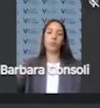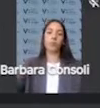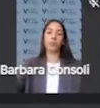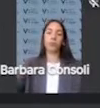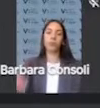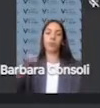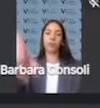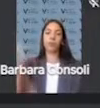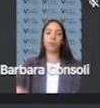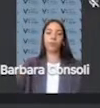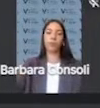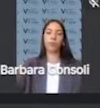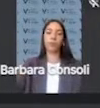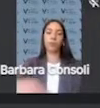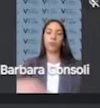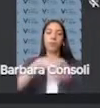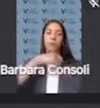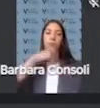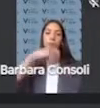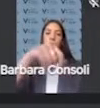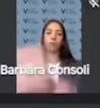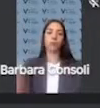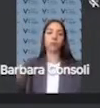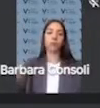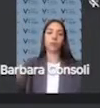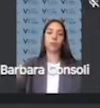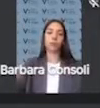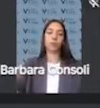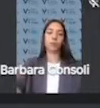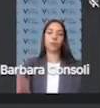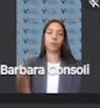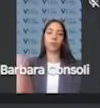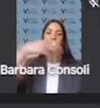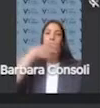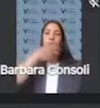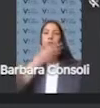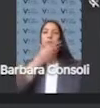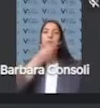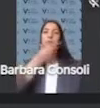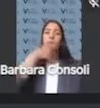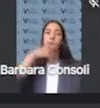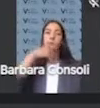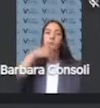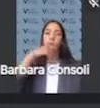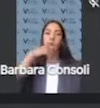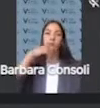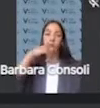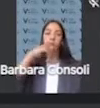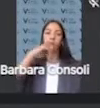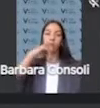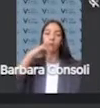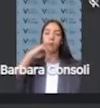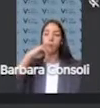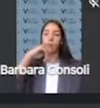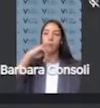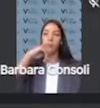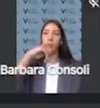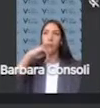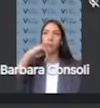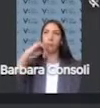dobbiamo, diciamo, prevedere un contingentamento, dipenderà dal numero delle